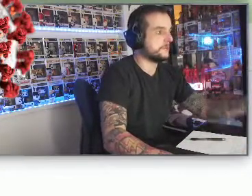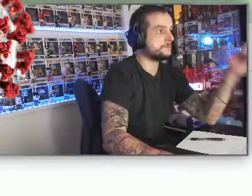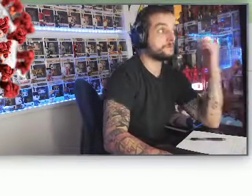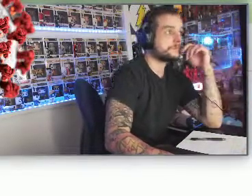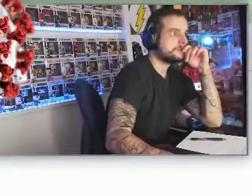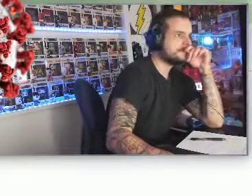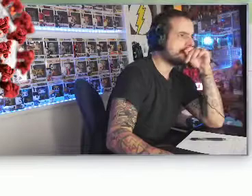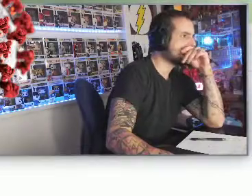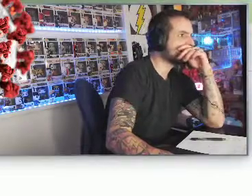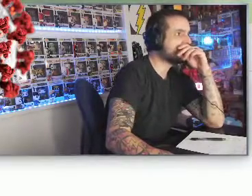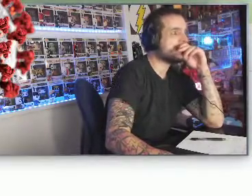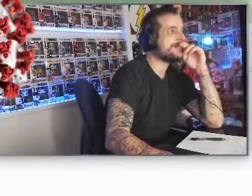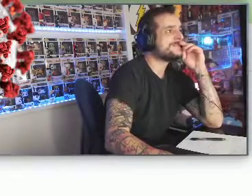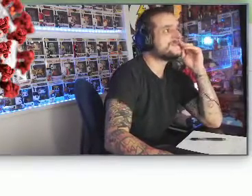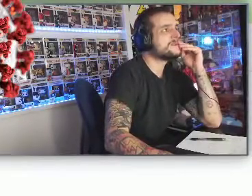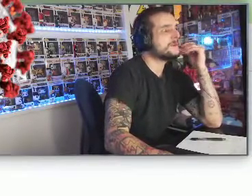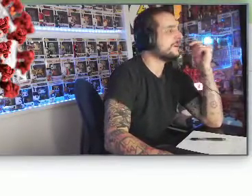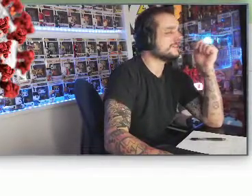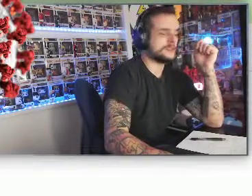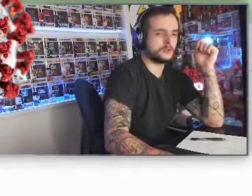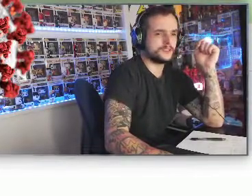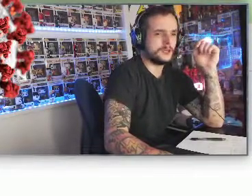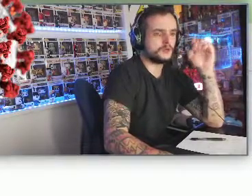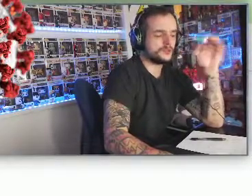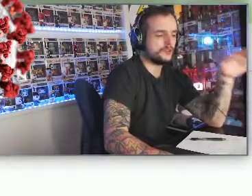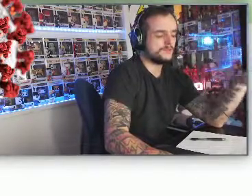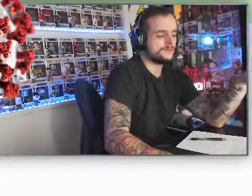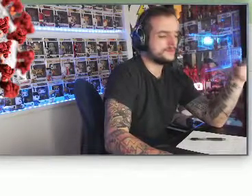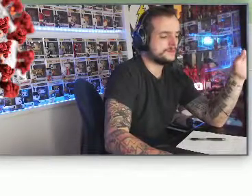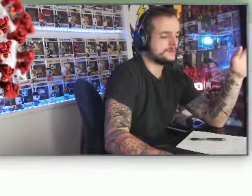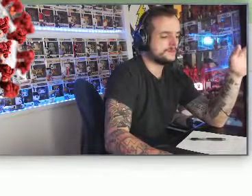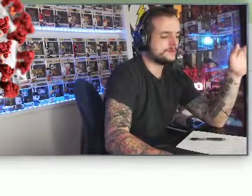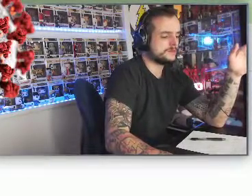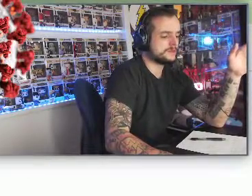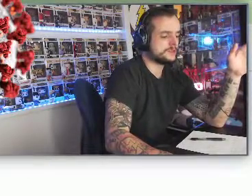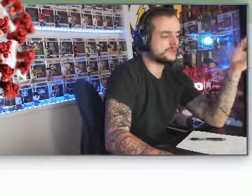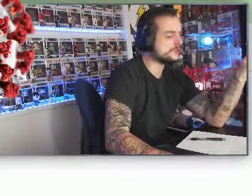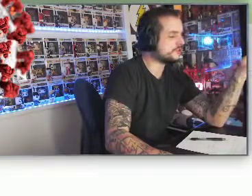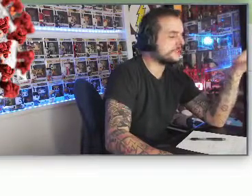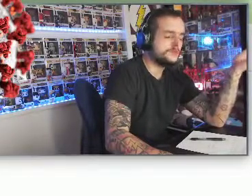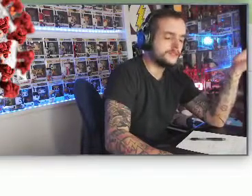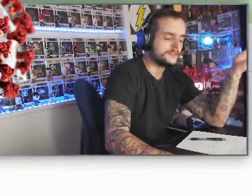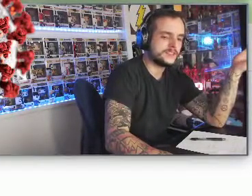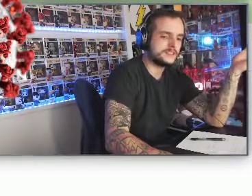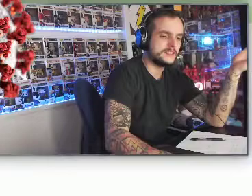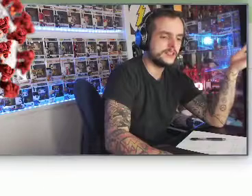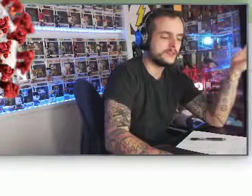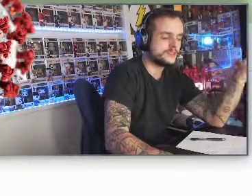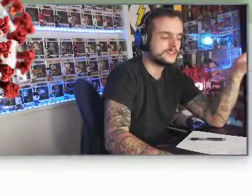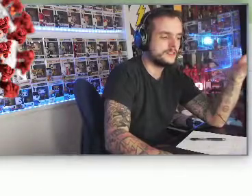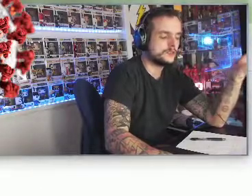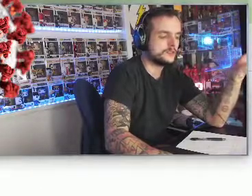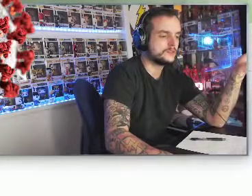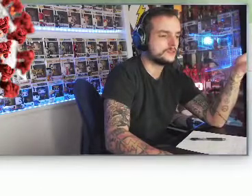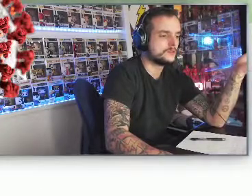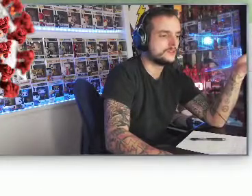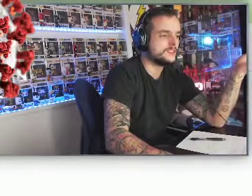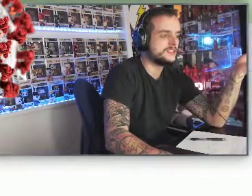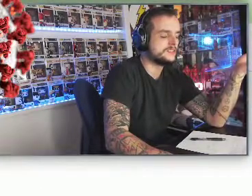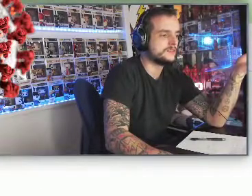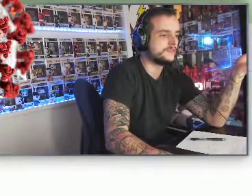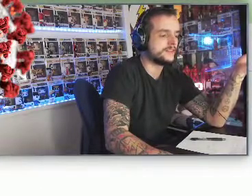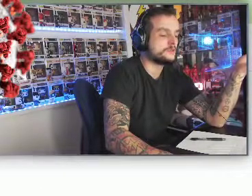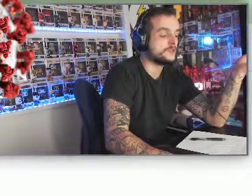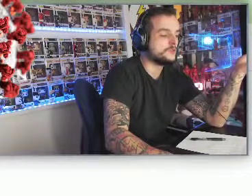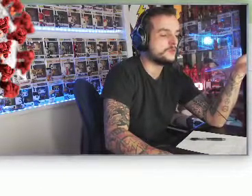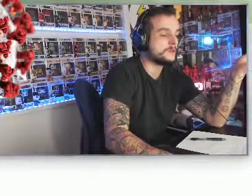pisse pas. Là. Je sais pas. Ou alors, c'est-à-dire que quand t'as 11 ans, parce qu'à 11 ans, j'en ai vu se faire vacciner. Il y en a qui ont vacciné leurs gosses de moins de